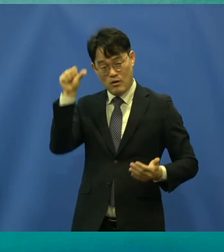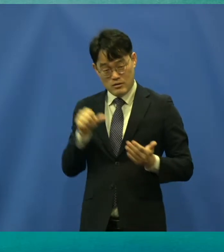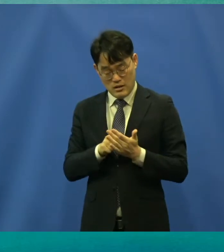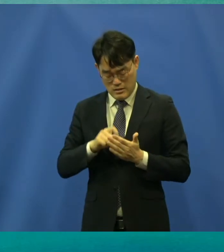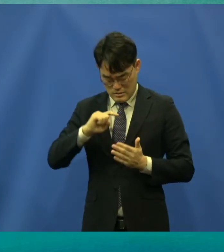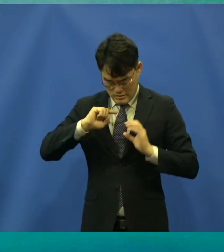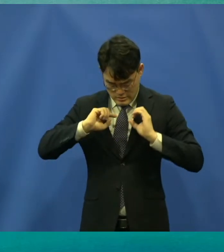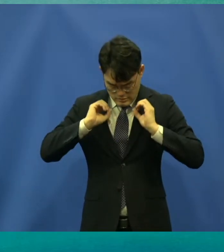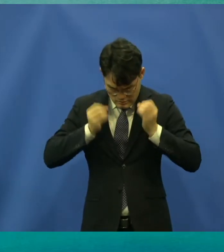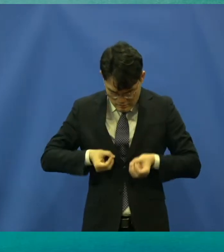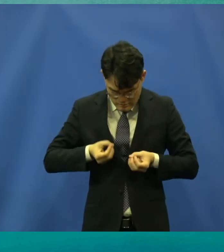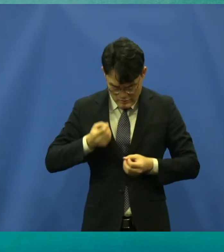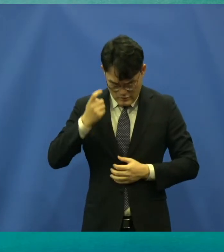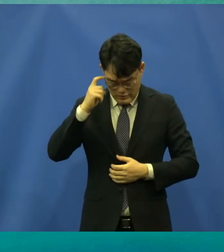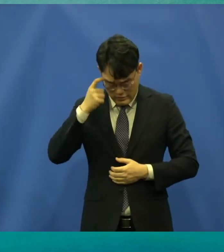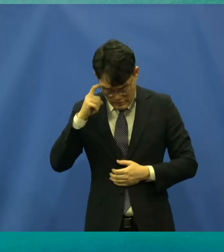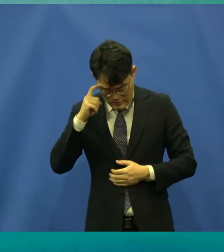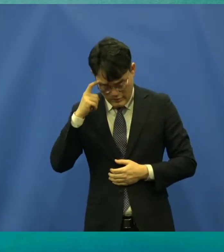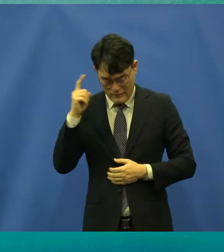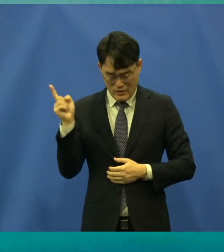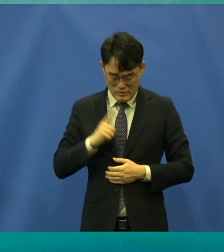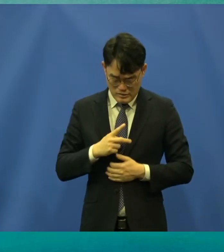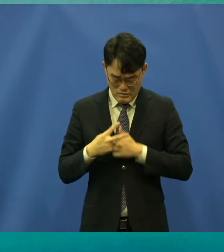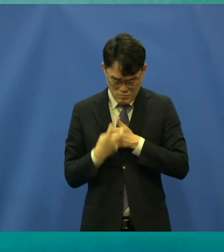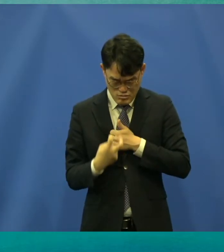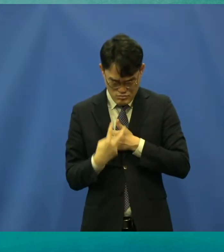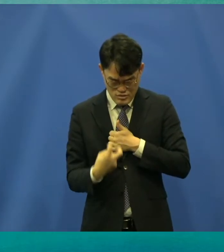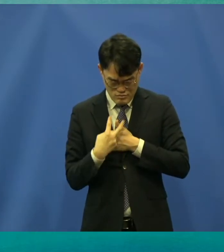자기가 자기를 거부하면 답이 없습니다.